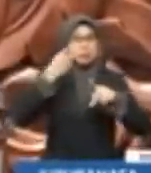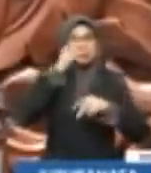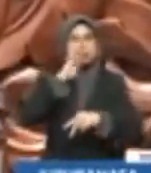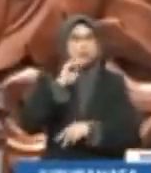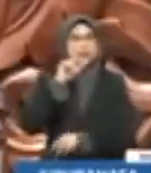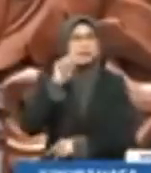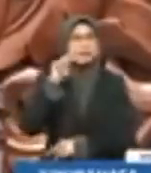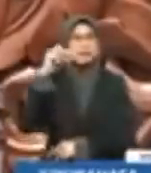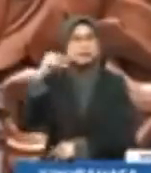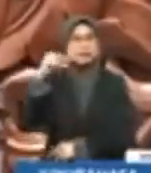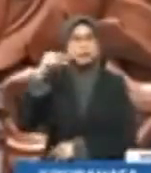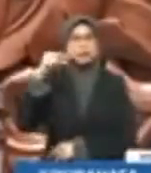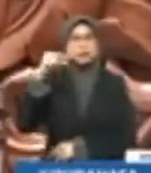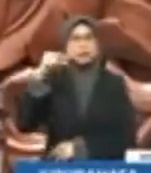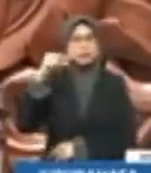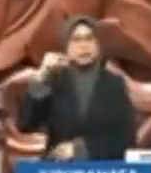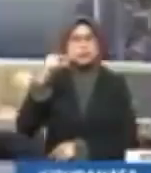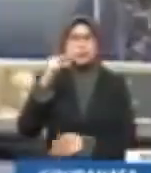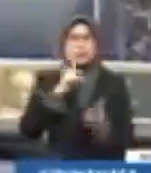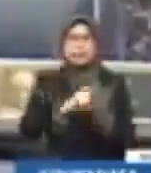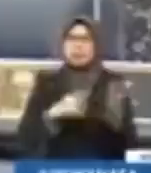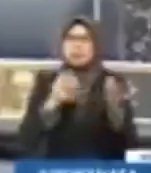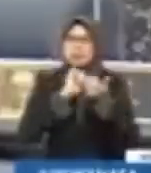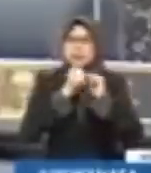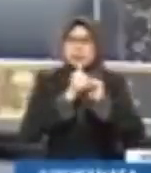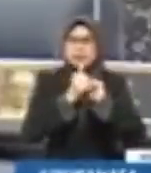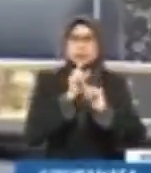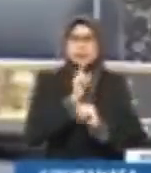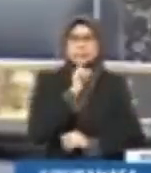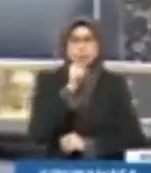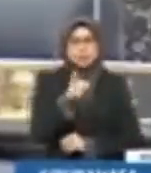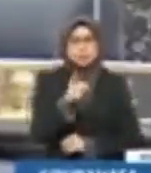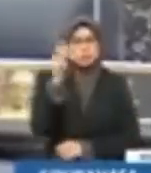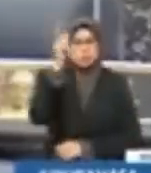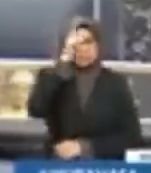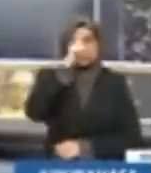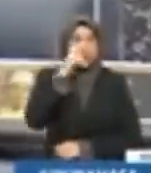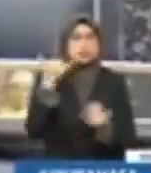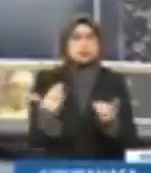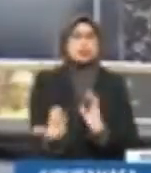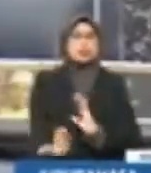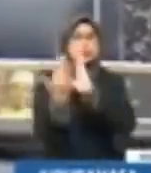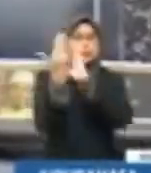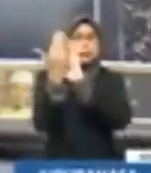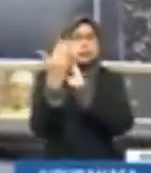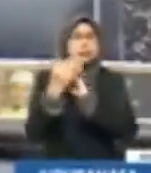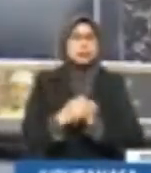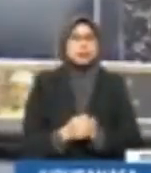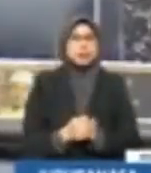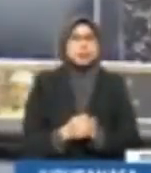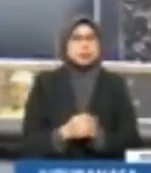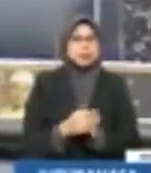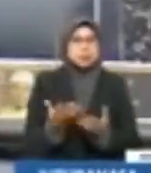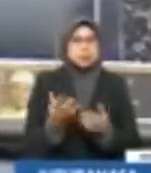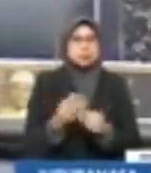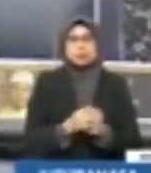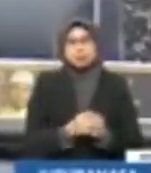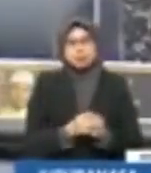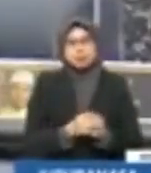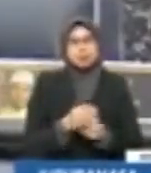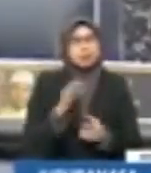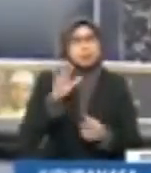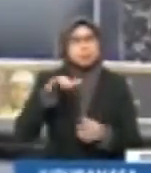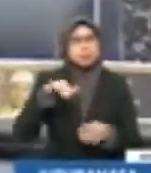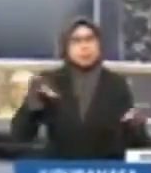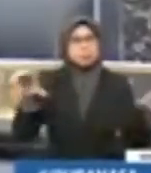baling sekarang. Saya kepada Menteri, apakah kekangan sebenarnya yang kerajaan sedang hadapi? Tak nak faham, jangan cakap. Yang Berhormat Menteri